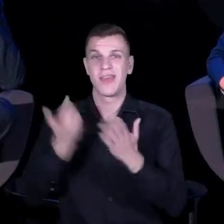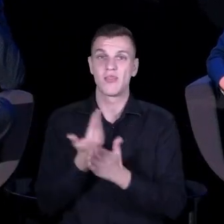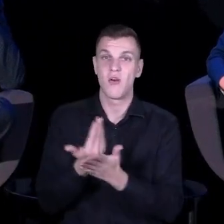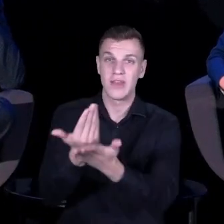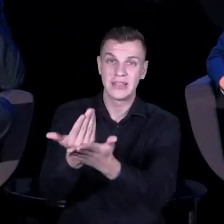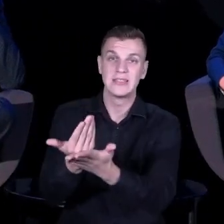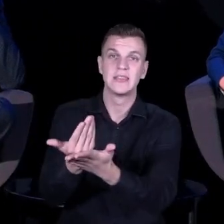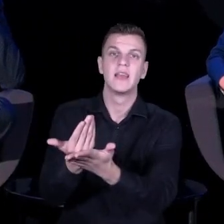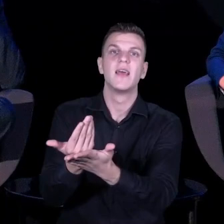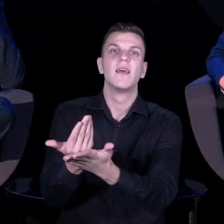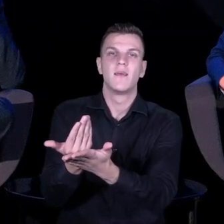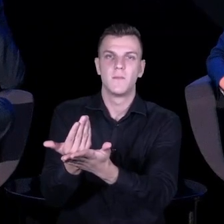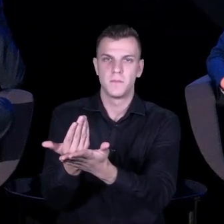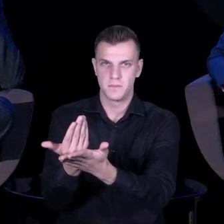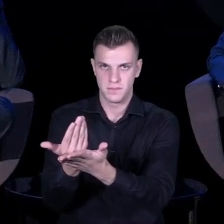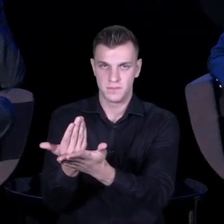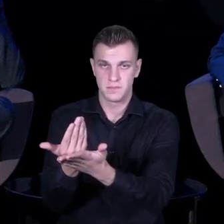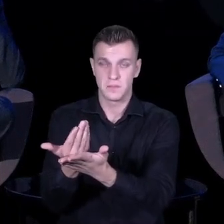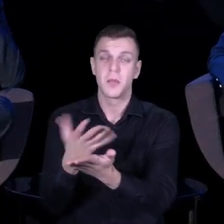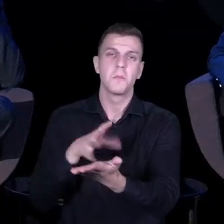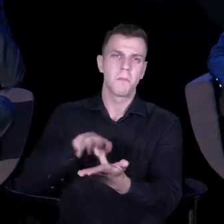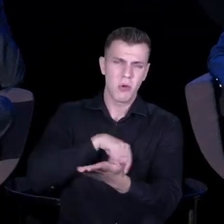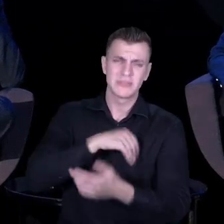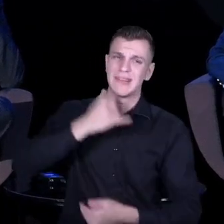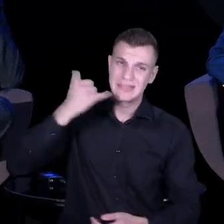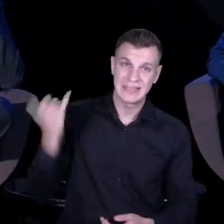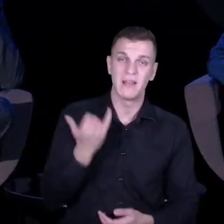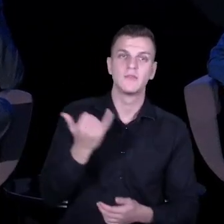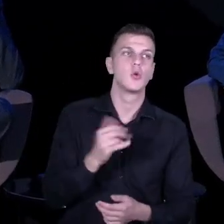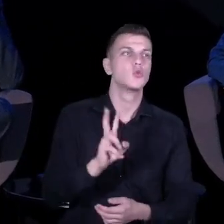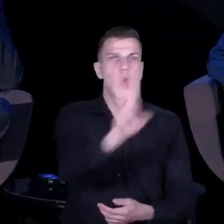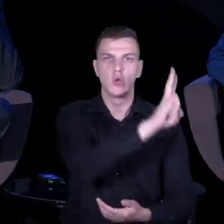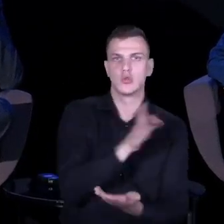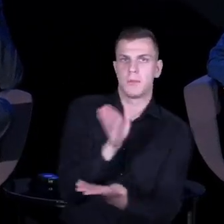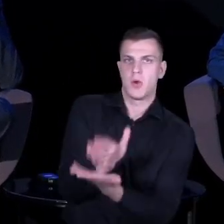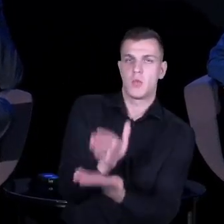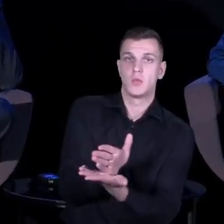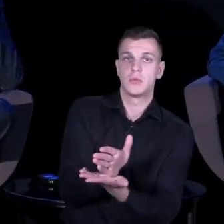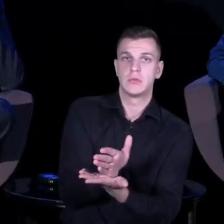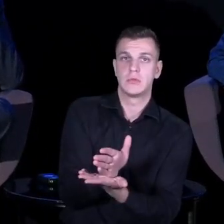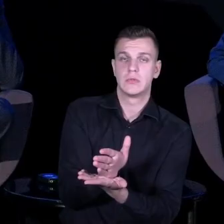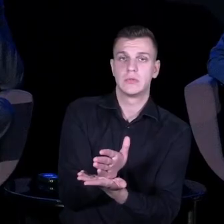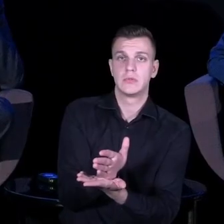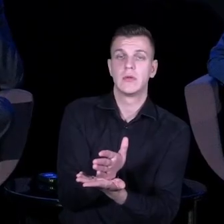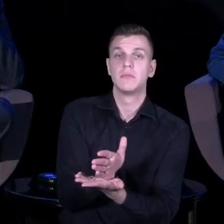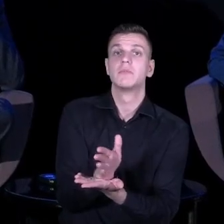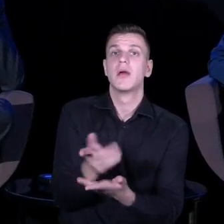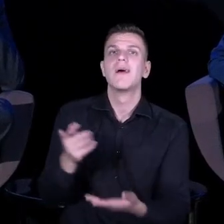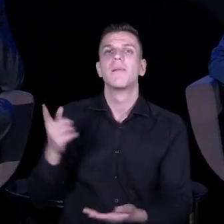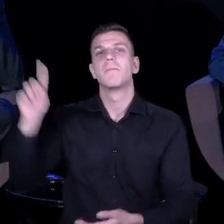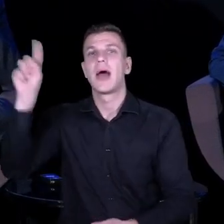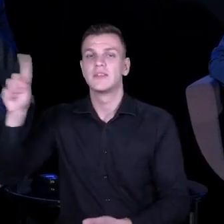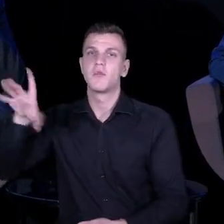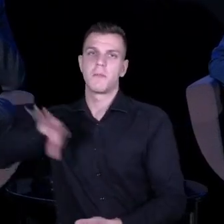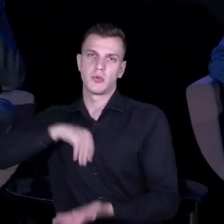można w jakiś sposób pomóc sobie poprzez uzyskanie wsparcia publicznego